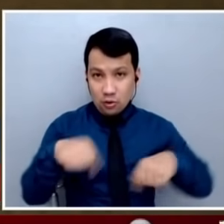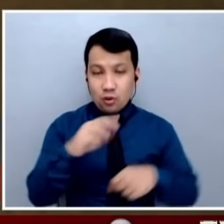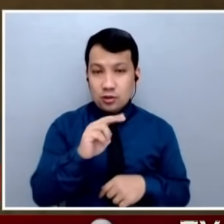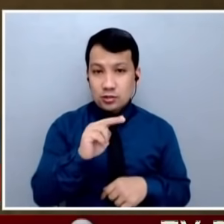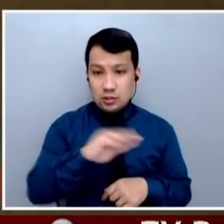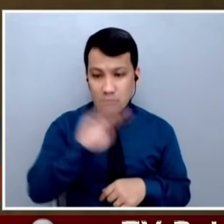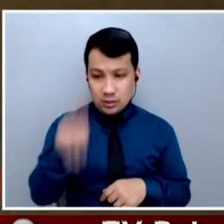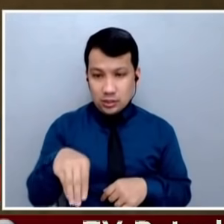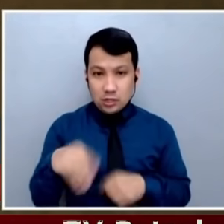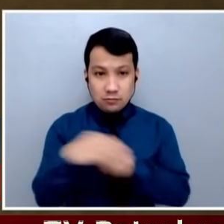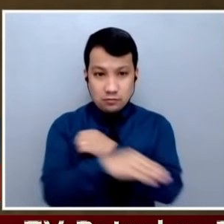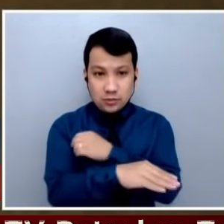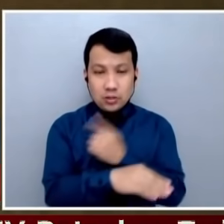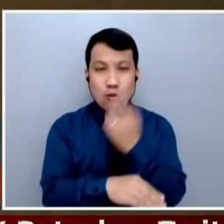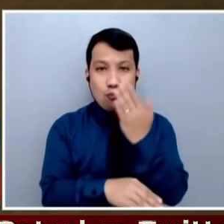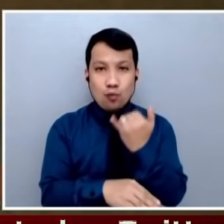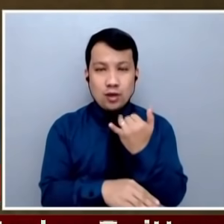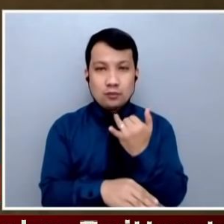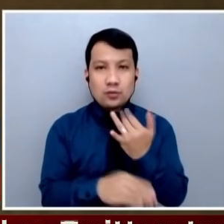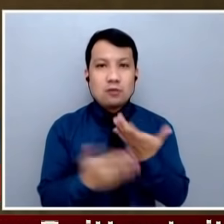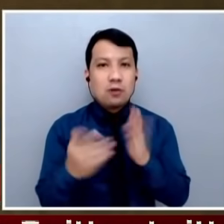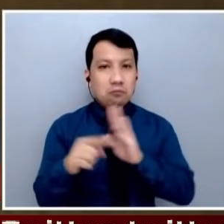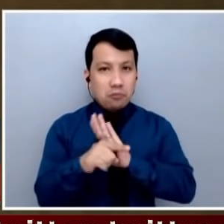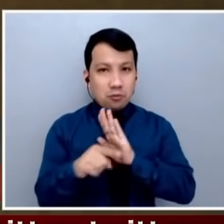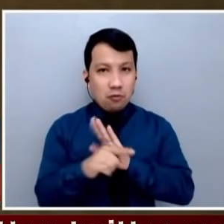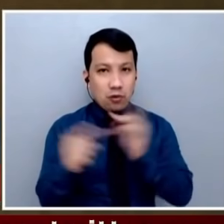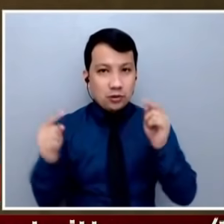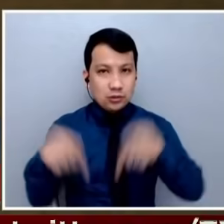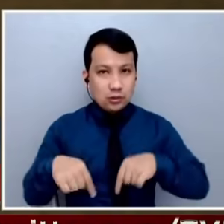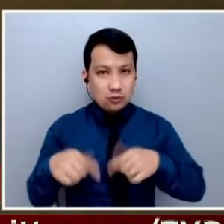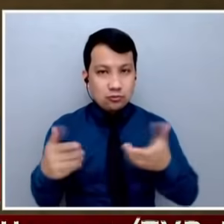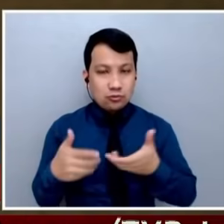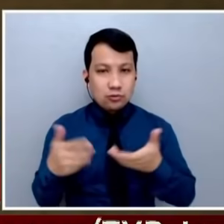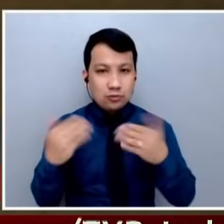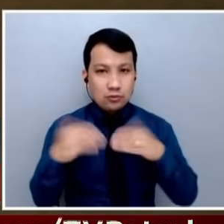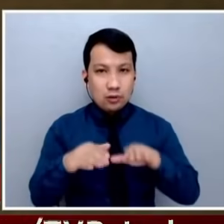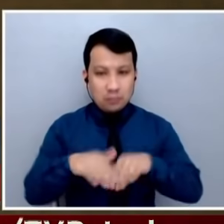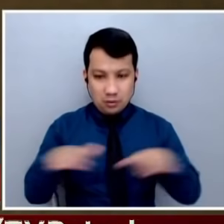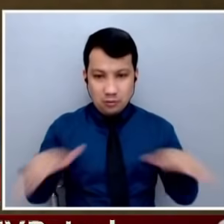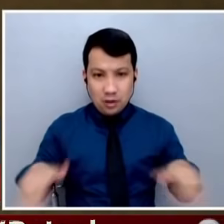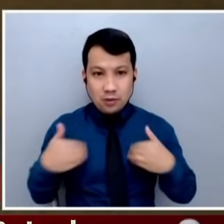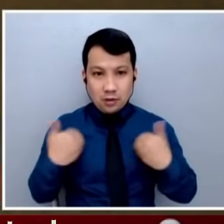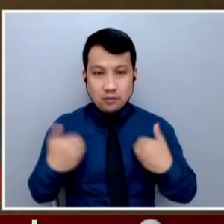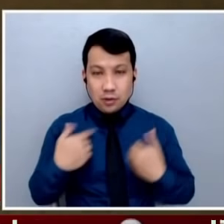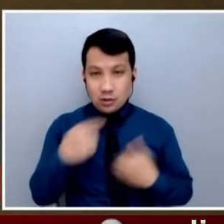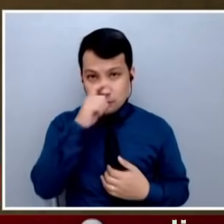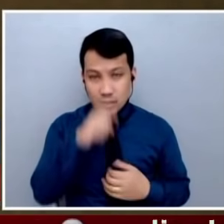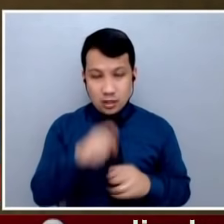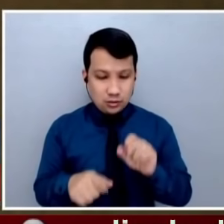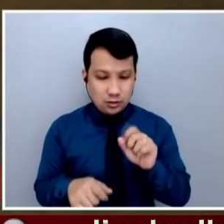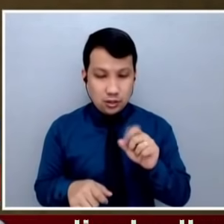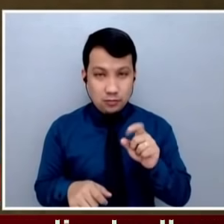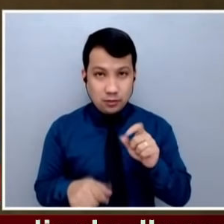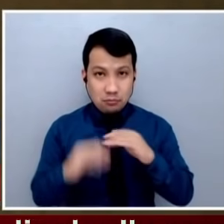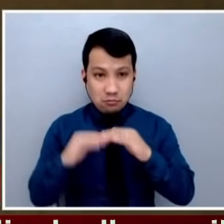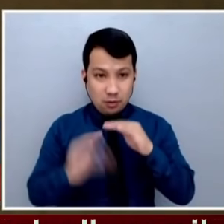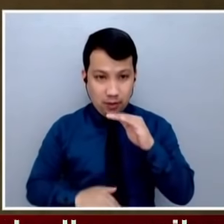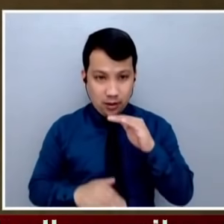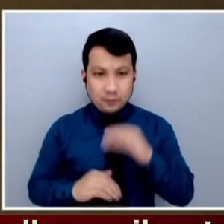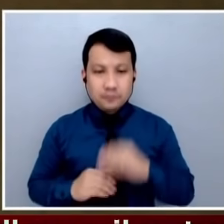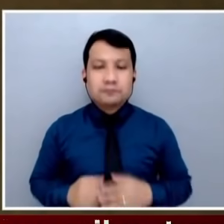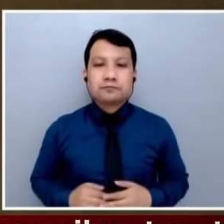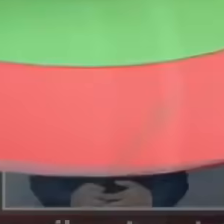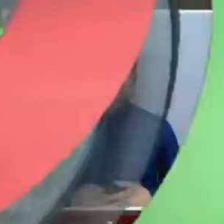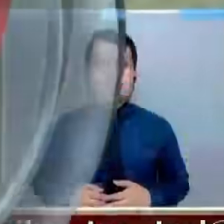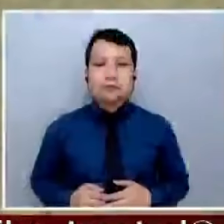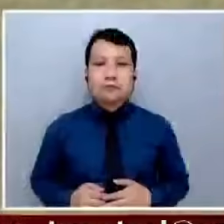simula nga nang ipatupad ang pagbabawal na pumasok dito sa loob ang mga batang may edad 11 years old pababa.